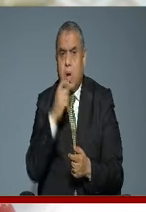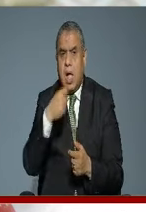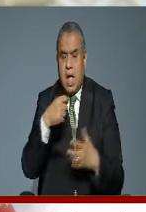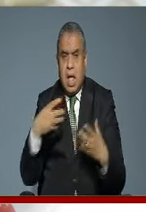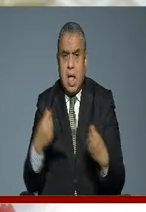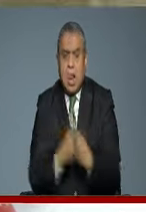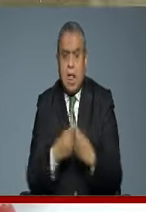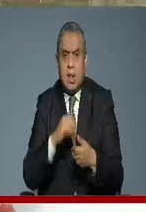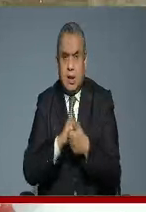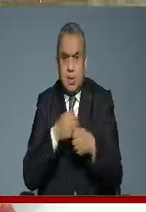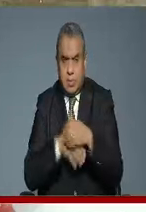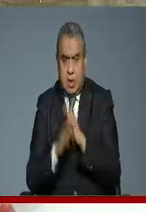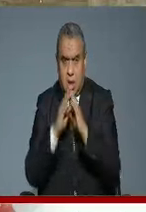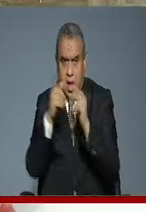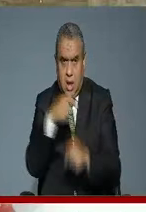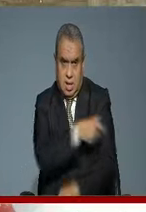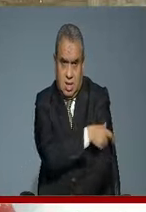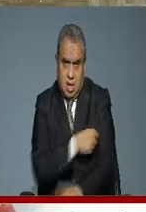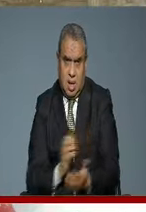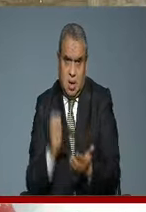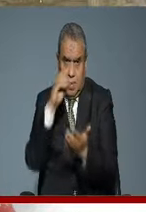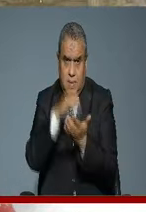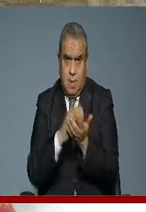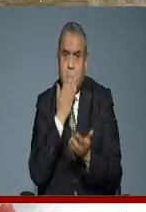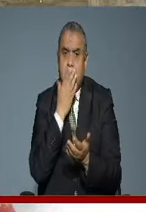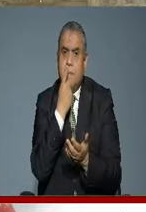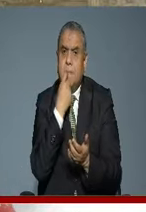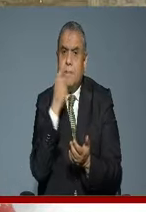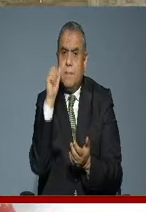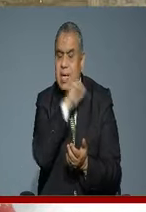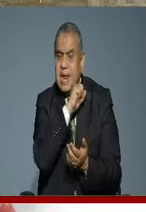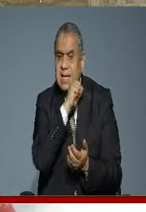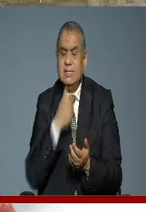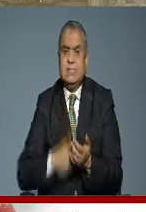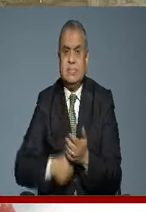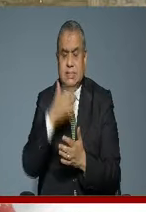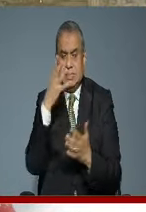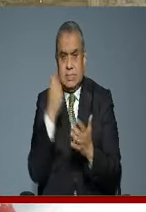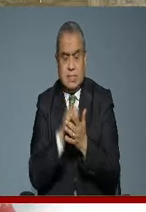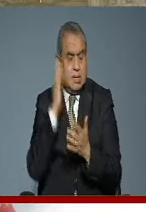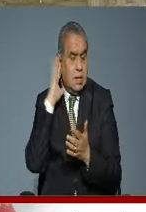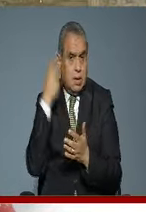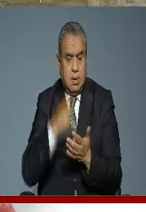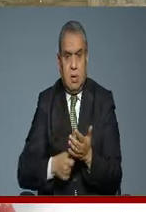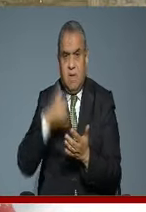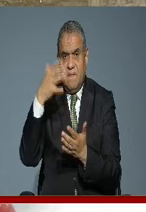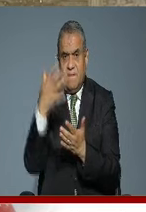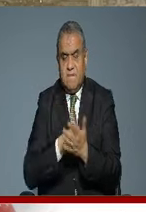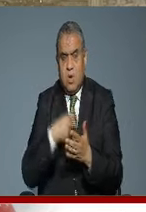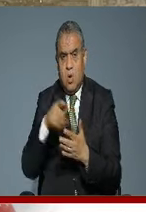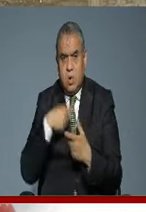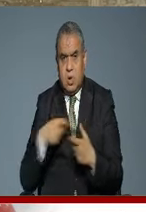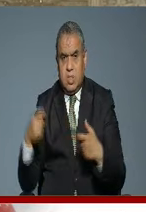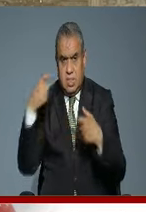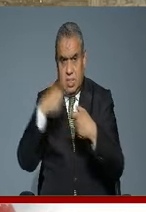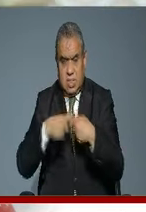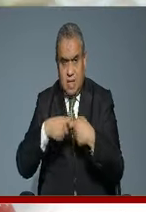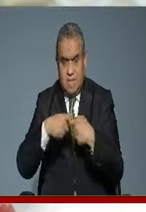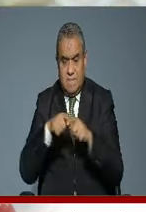دخول مصر كعضو في البريكس يمثل فرصة سانحة لتعزيز